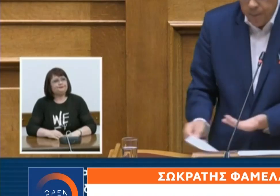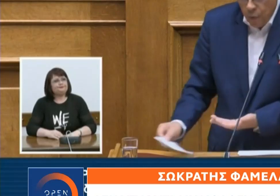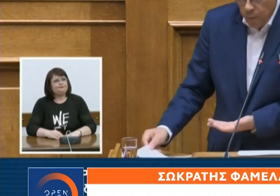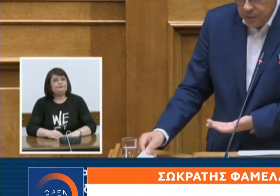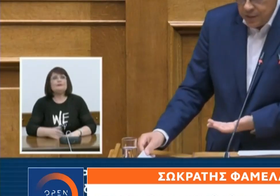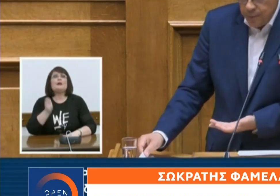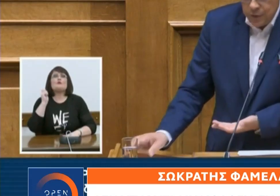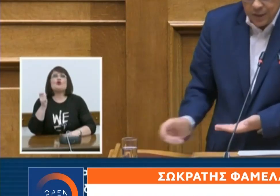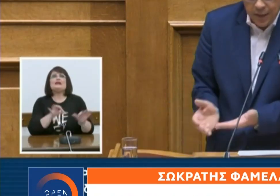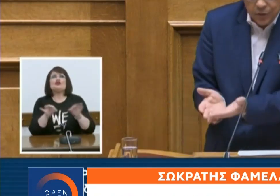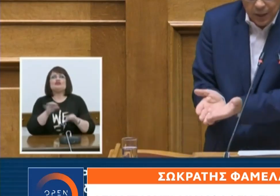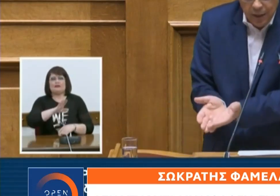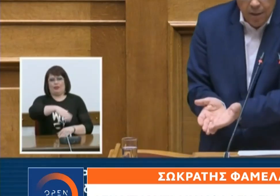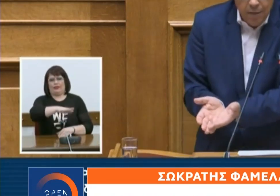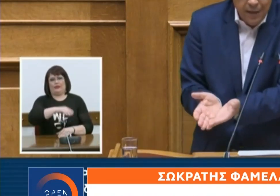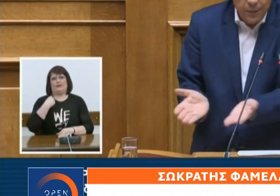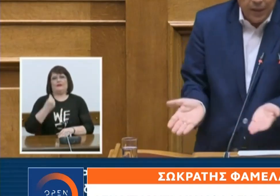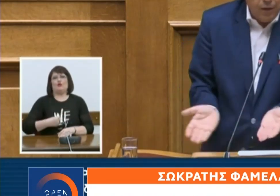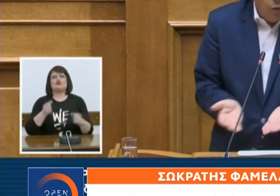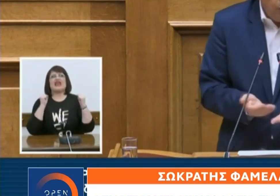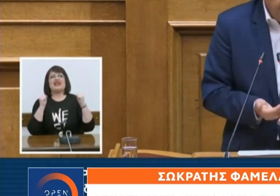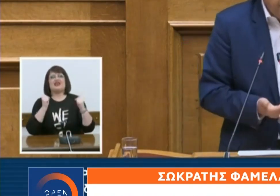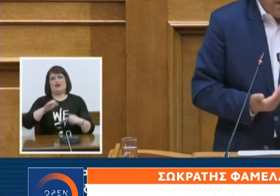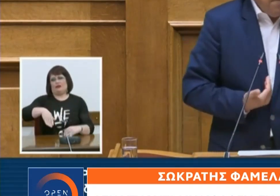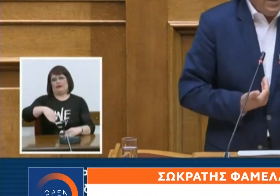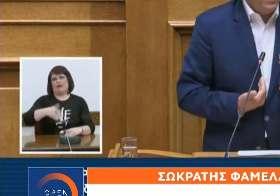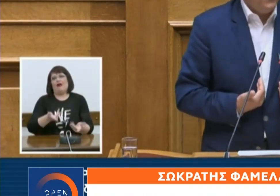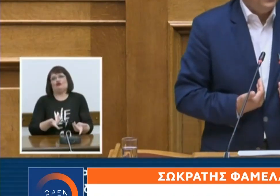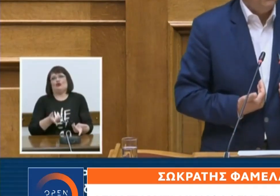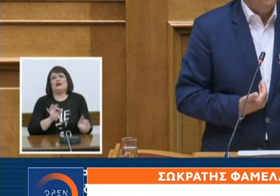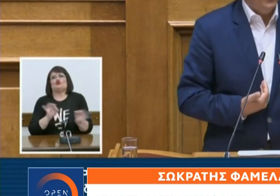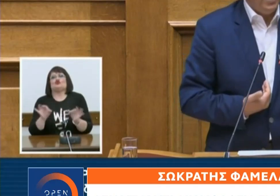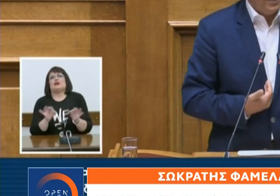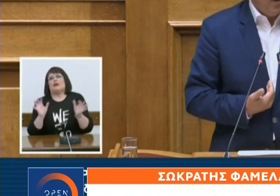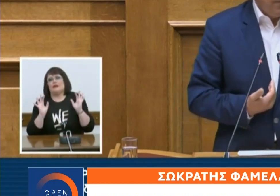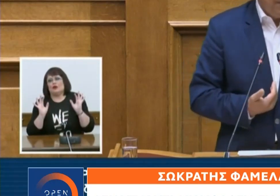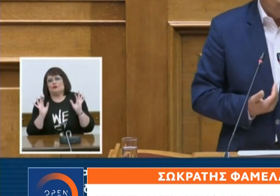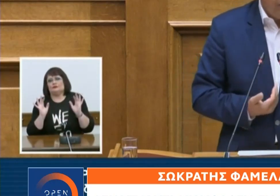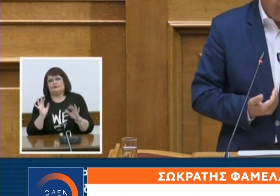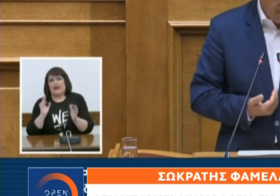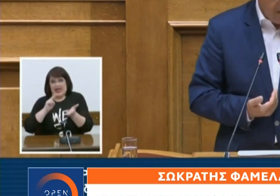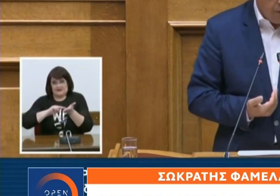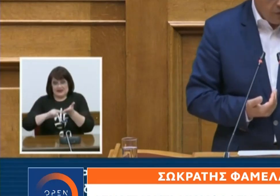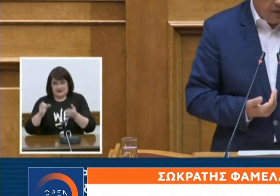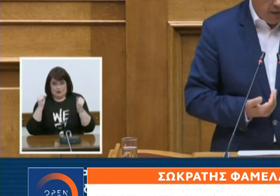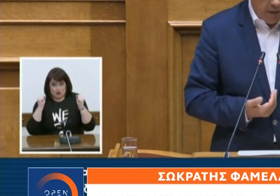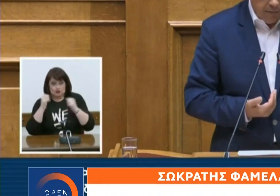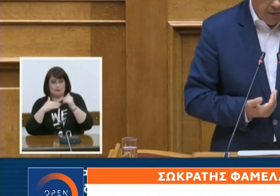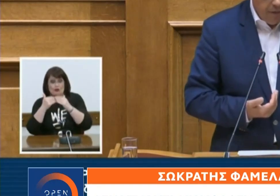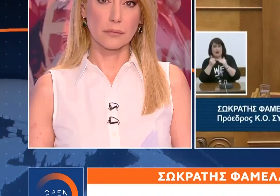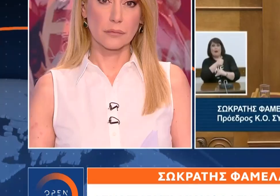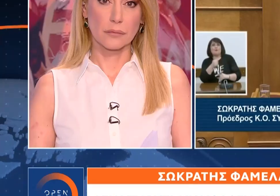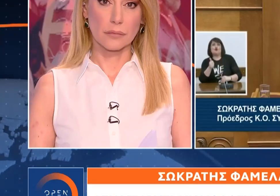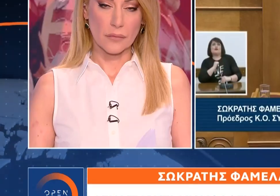είναι η υπονόμευση της δημόσιας υγείας, γιατί δεν έχει τίποτα κακό με έναν ασφαλιστικό φορέα να κάνουμε μια μαστογραφία σε μια ιδιωτική εταιρεία.